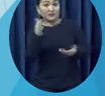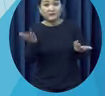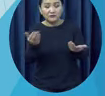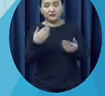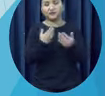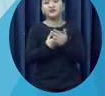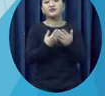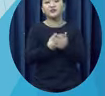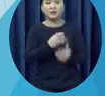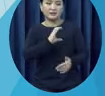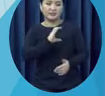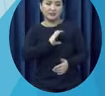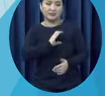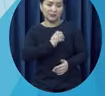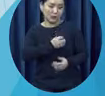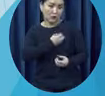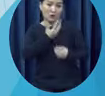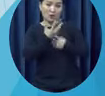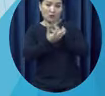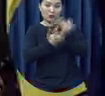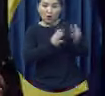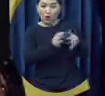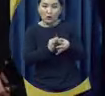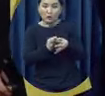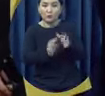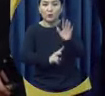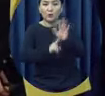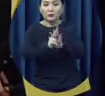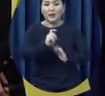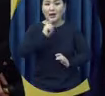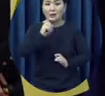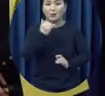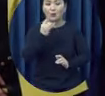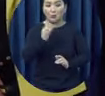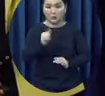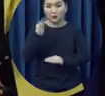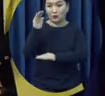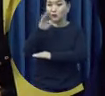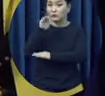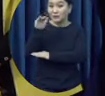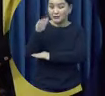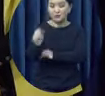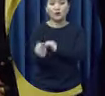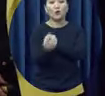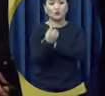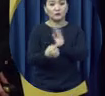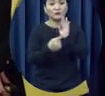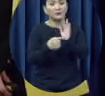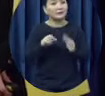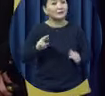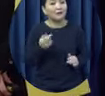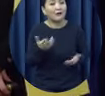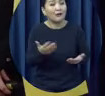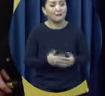мэтчлэн одоо сэтгэл хөдлөлтэйгээ холбоотойгоор үүсдэг юм төрхүүлийн хариу урвал гардаг нь өсвөр насны хүүхдийн онцлог юм аа. Яагаад энэ гардаг вэ